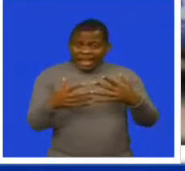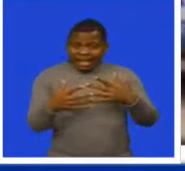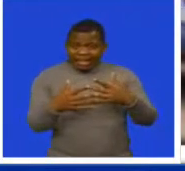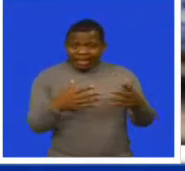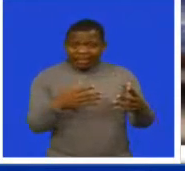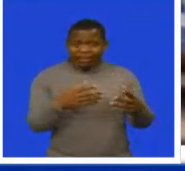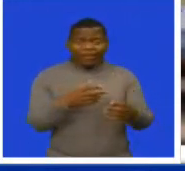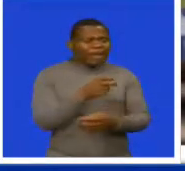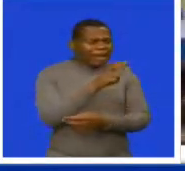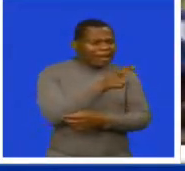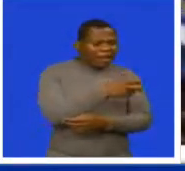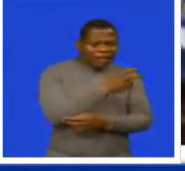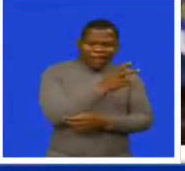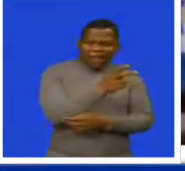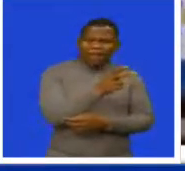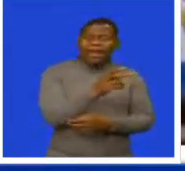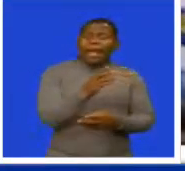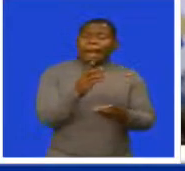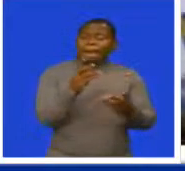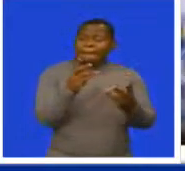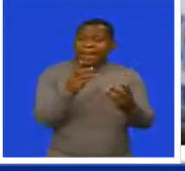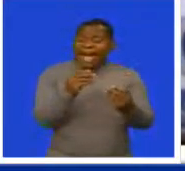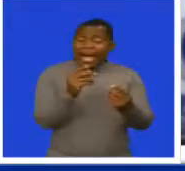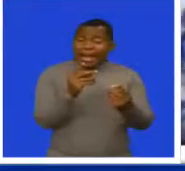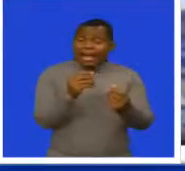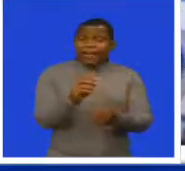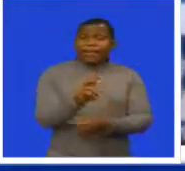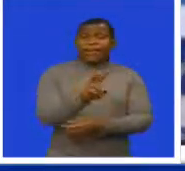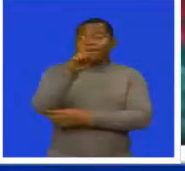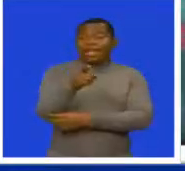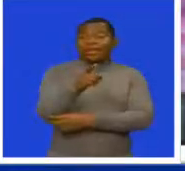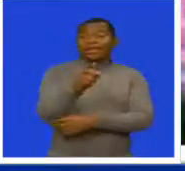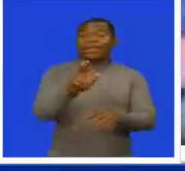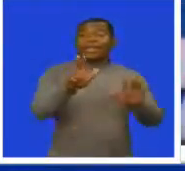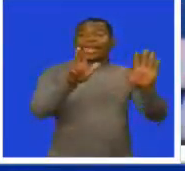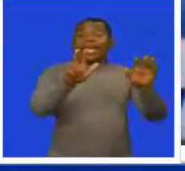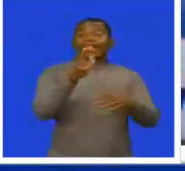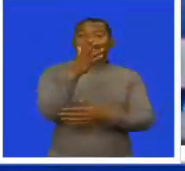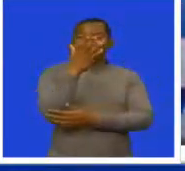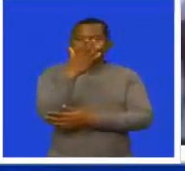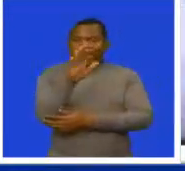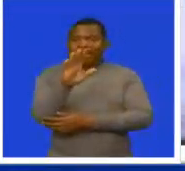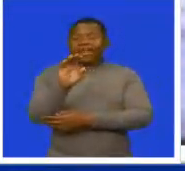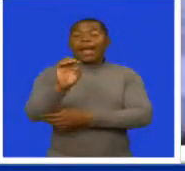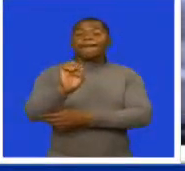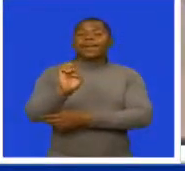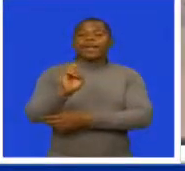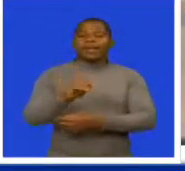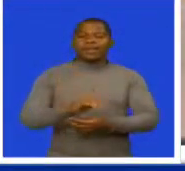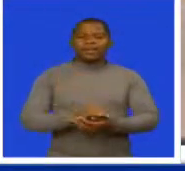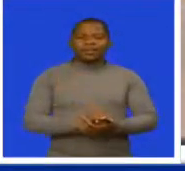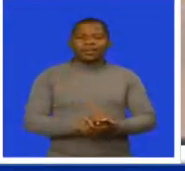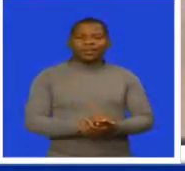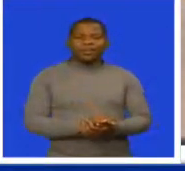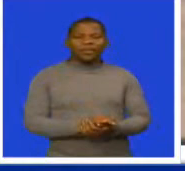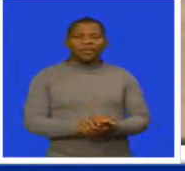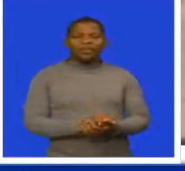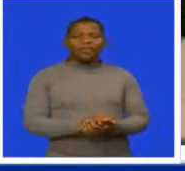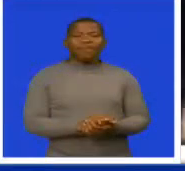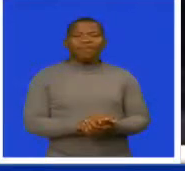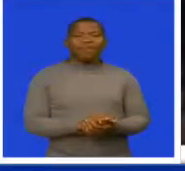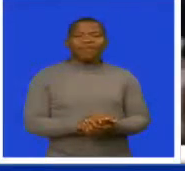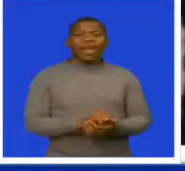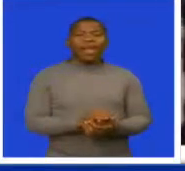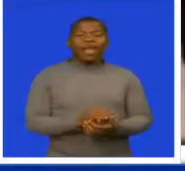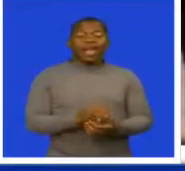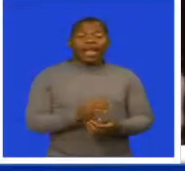Senzovu Simbi Mashwama loneminyaka lengemashumi lamabili nakubili wani nasimanga Mashwama loneminyaka lengemashumi